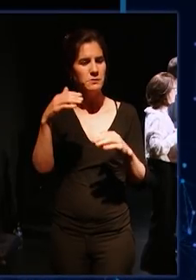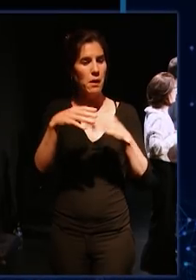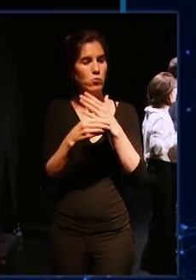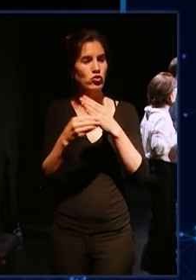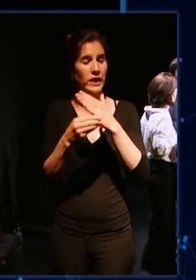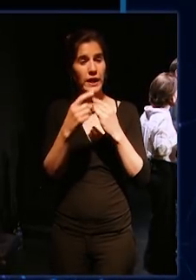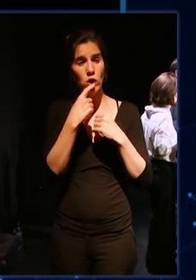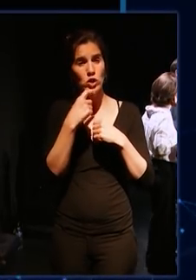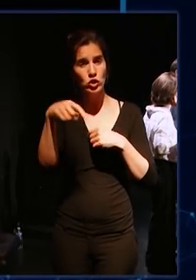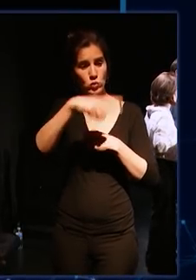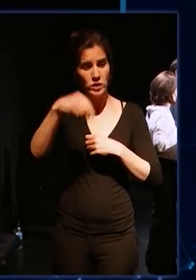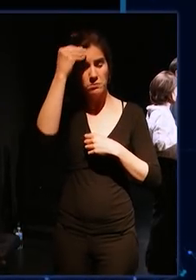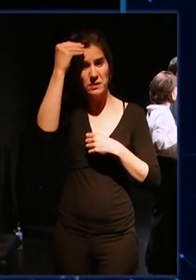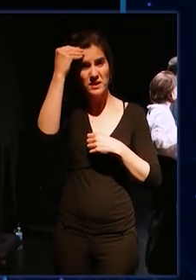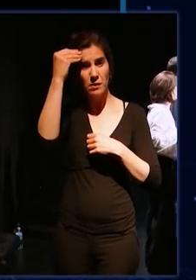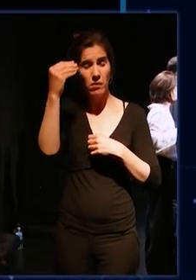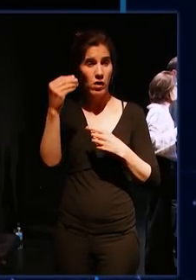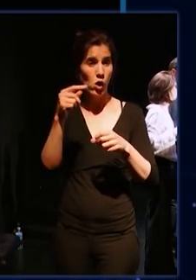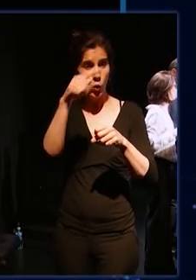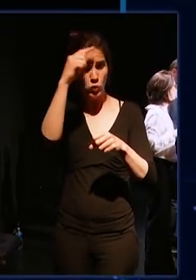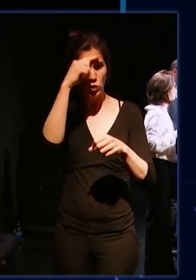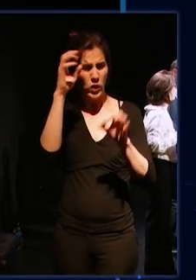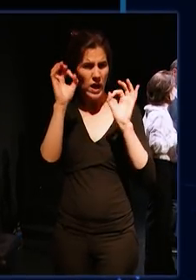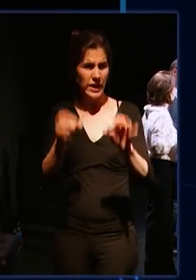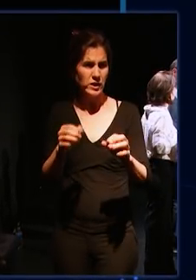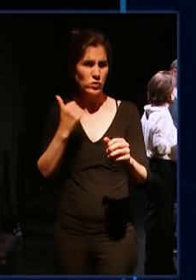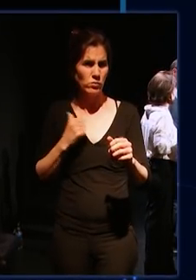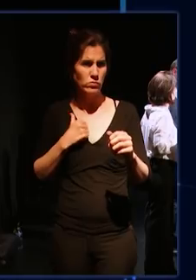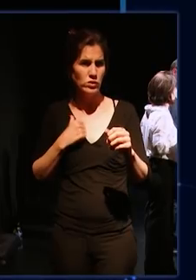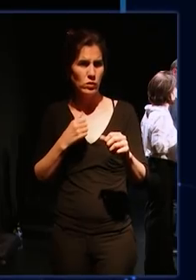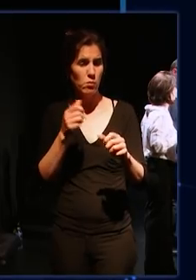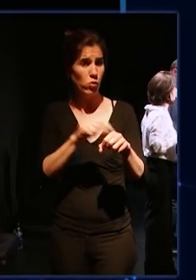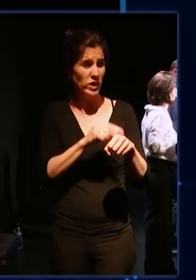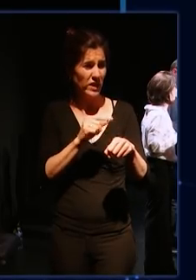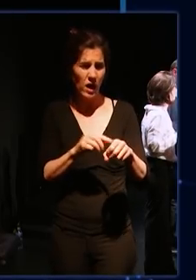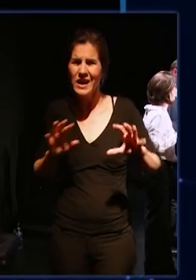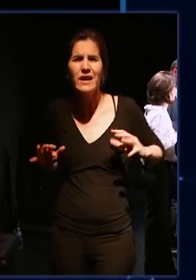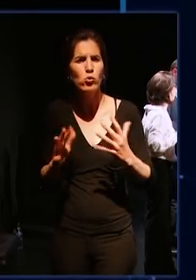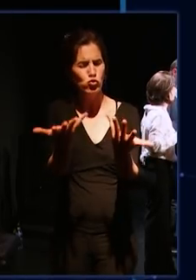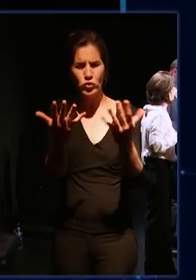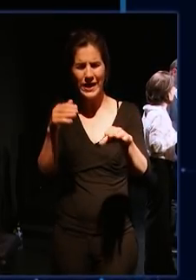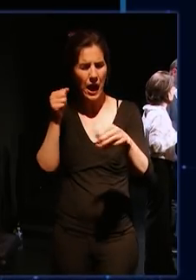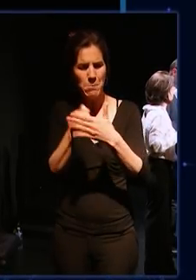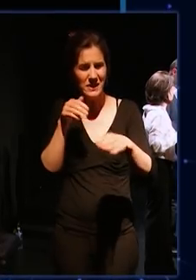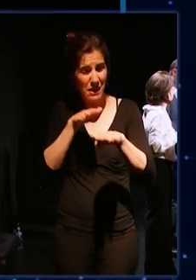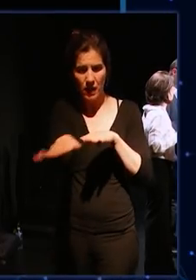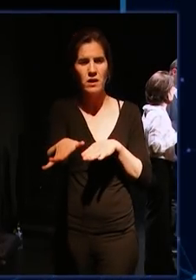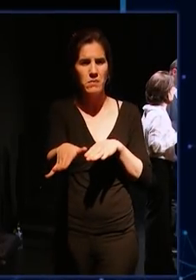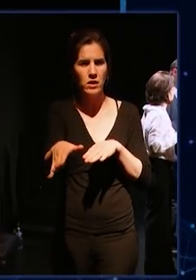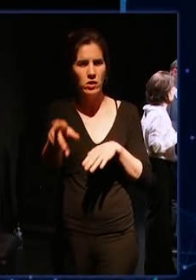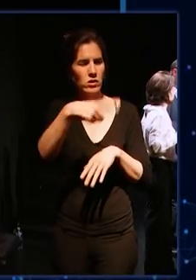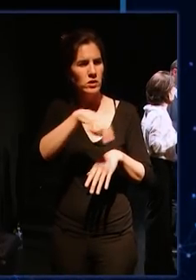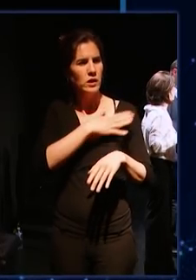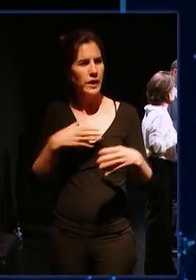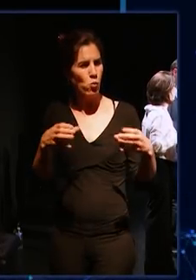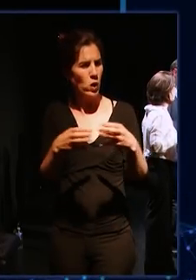nosaltres creiem que la cultura és l'opció política més revolucionària a llarg termini. I en aquest sentit volem una comunitat que generi cultura